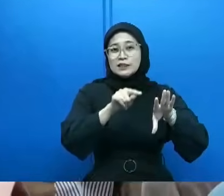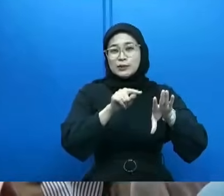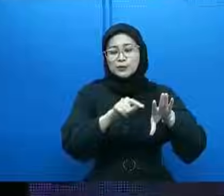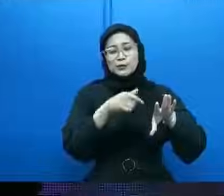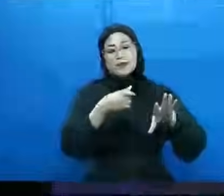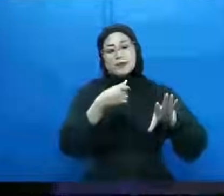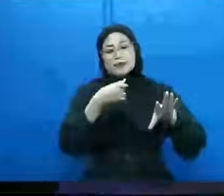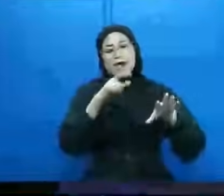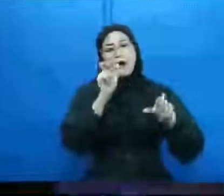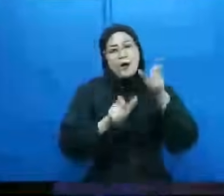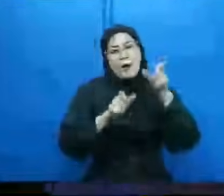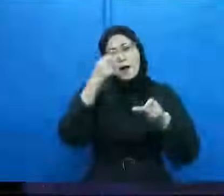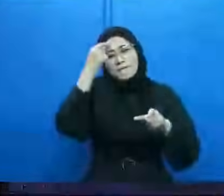terjaga.